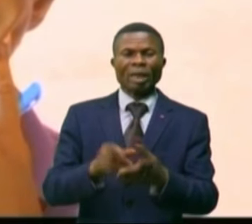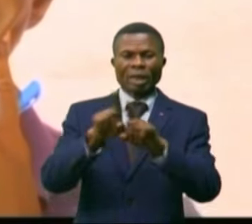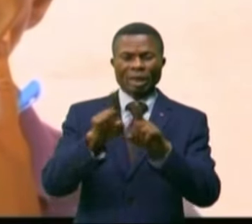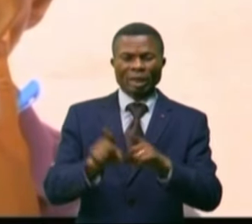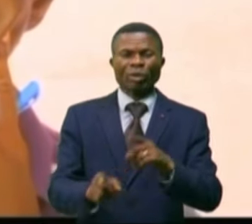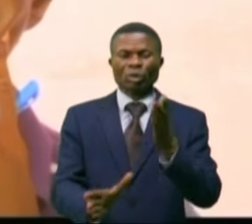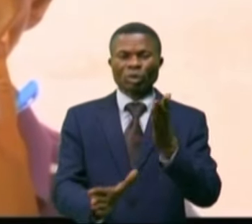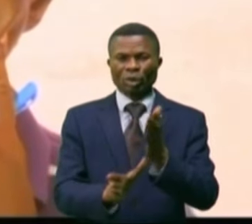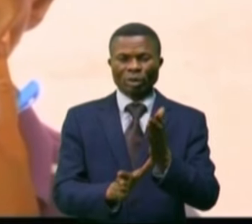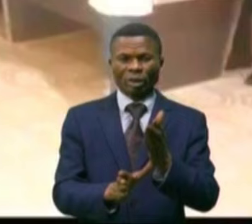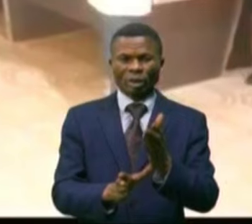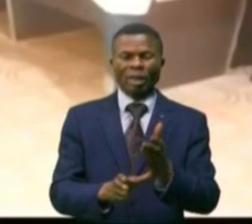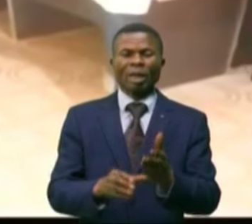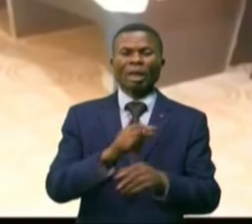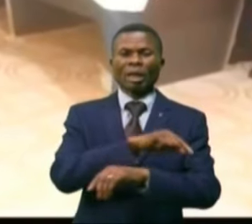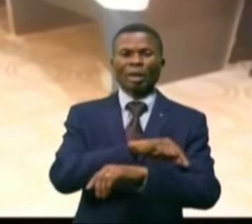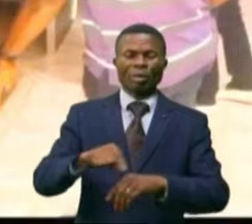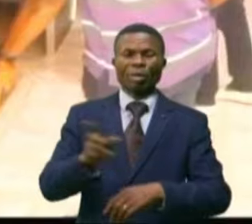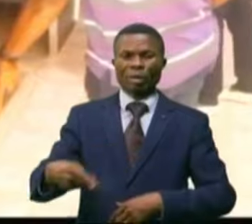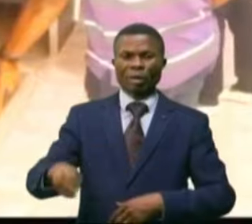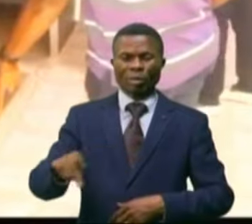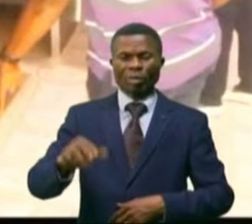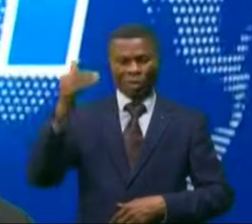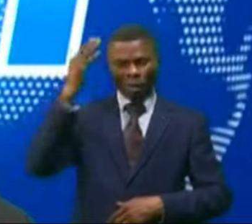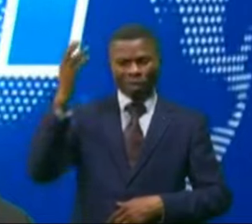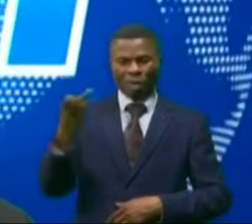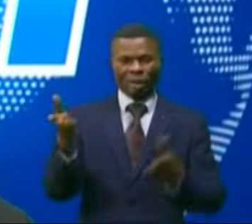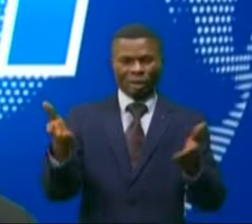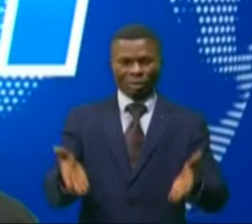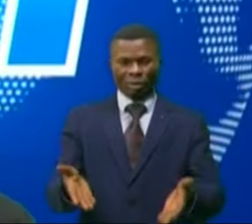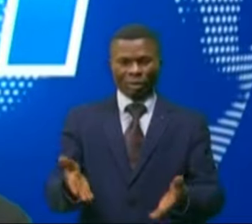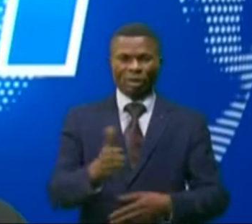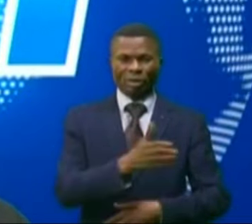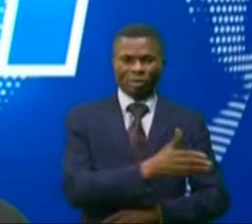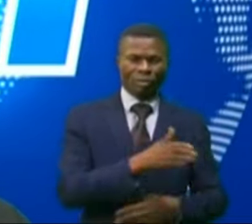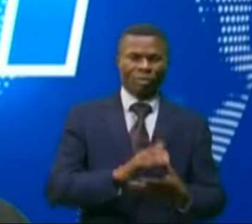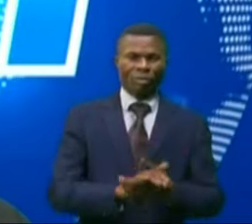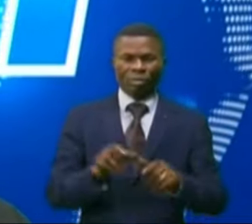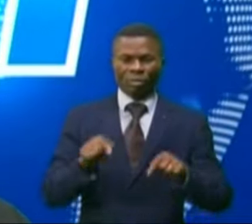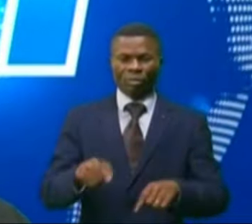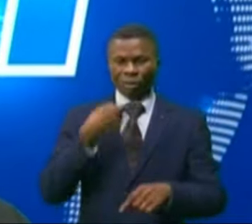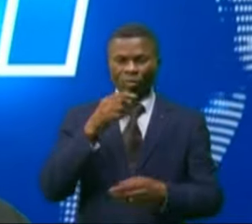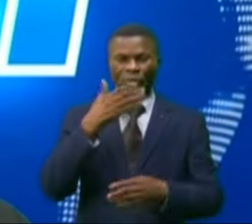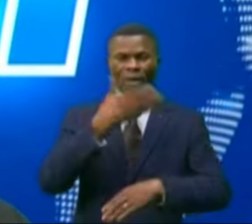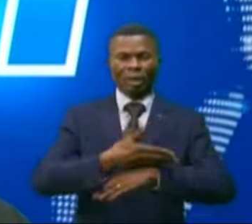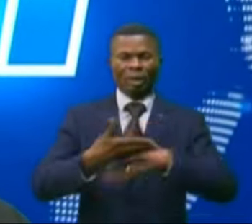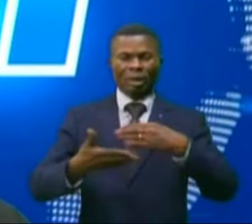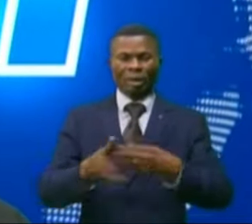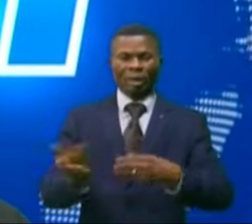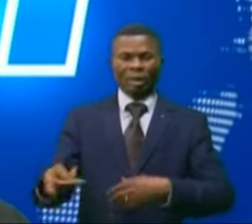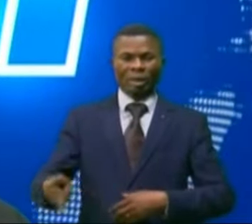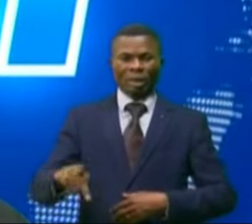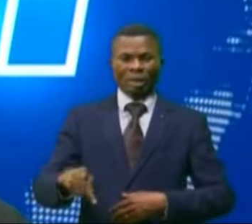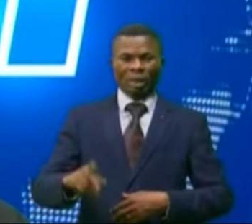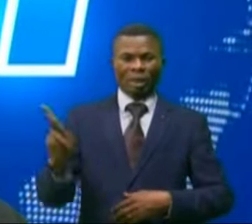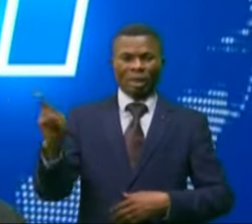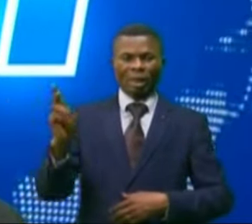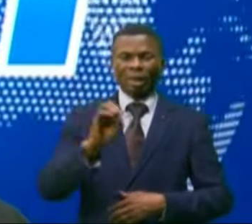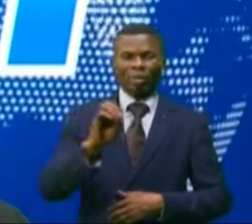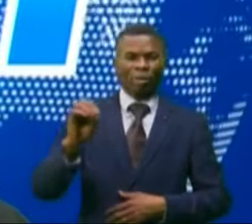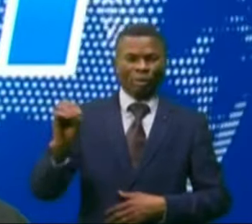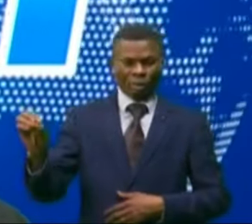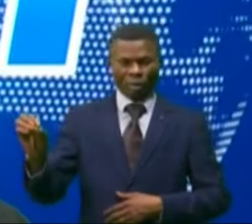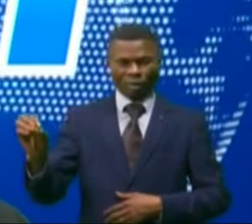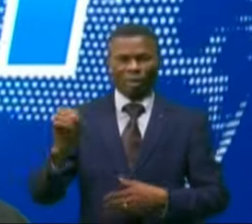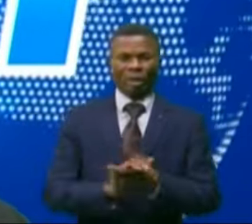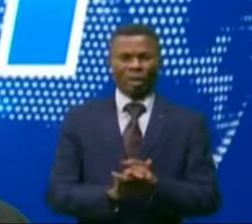Ilongo du commissariat provincial de l'Équateur. Parlons infrastructure dans la province du Kasaï-Oriental